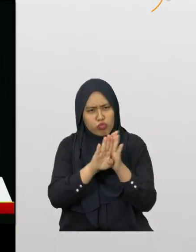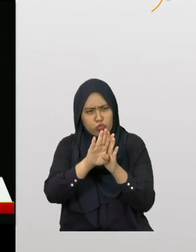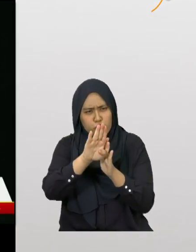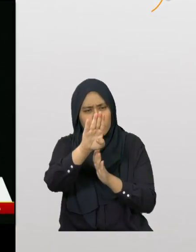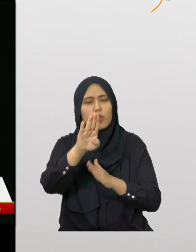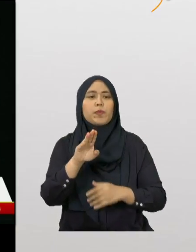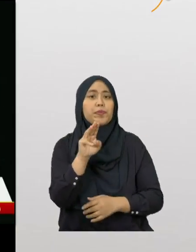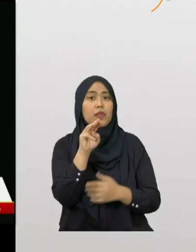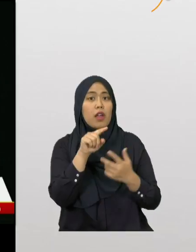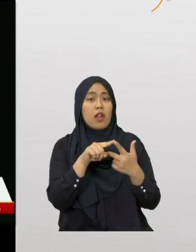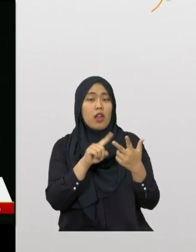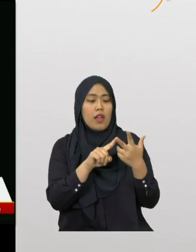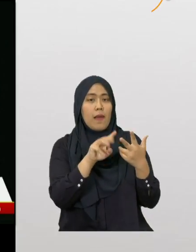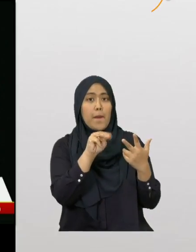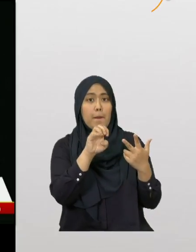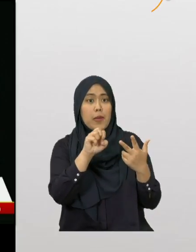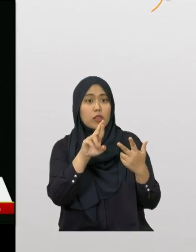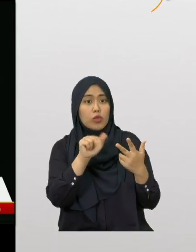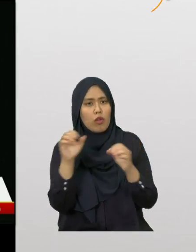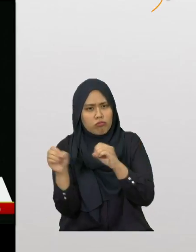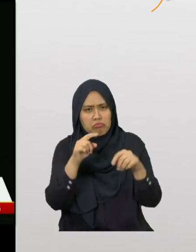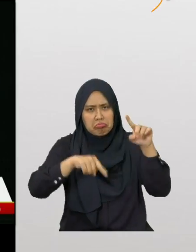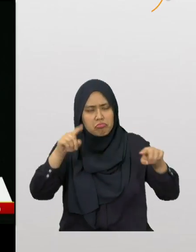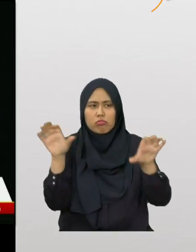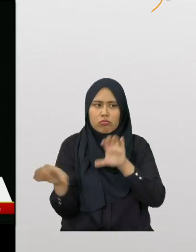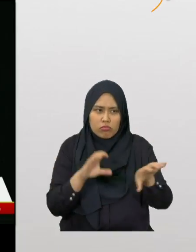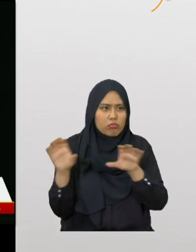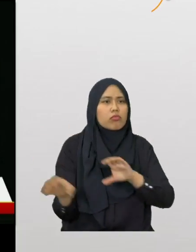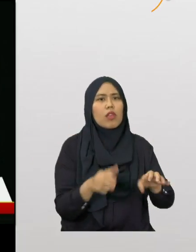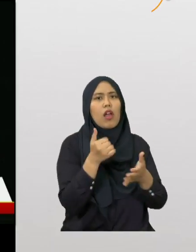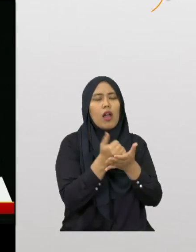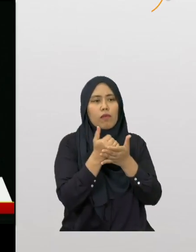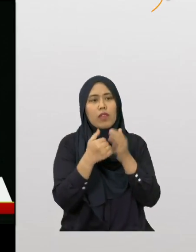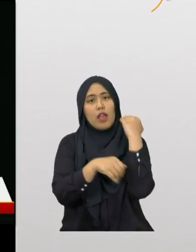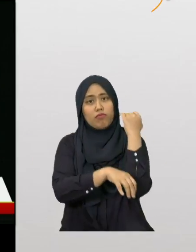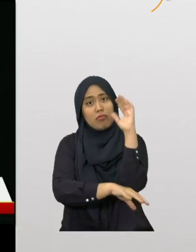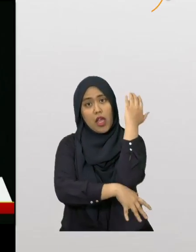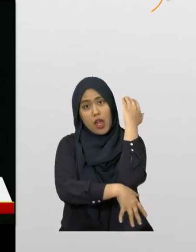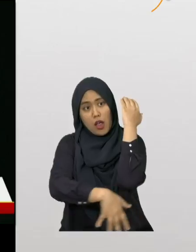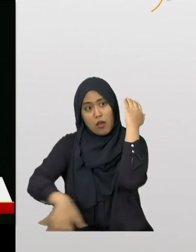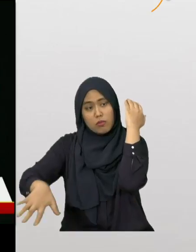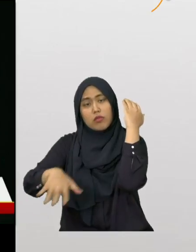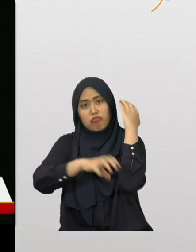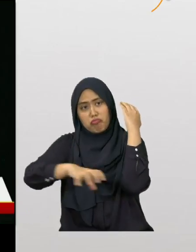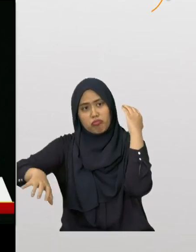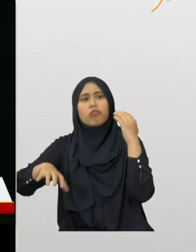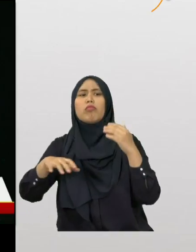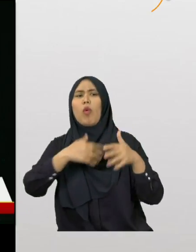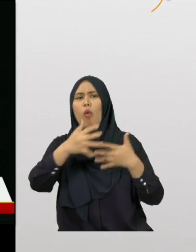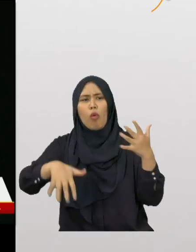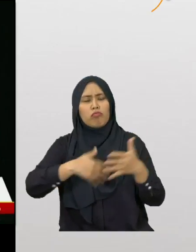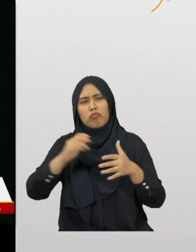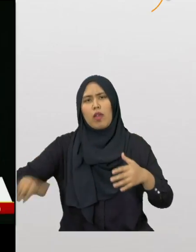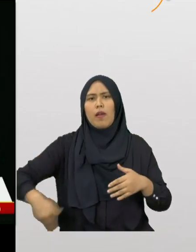menganjurkan banyak kegiatan melalui rangkaian akar umbi dan sumber-sumber dari PA. MUIS mempunyai